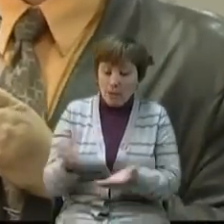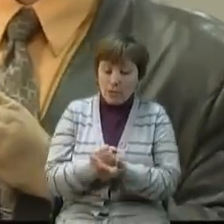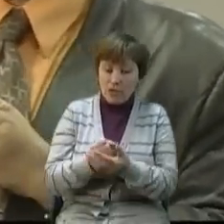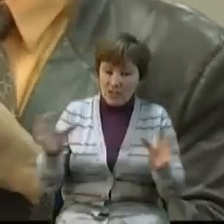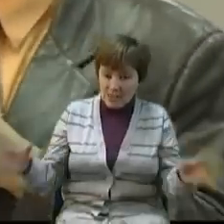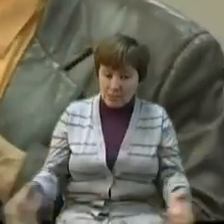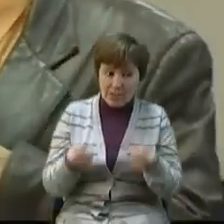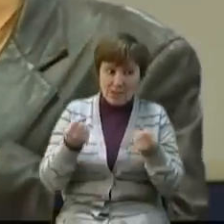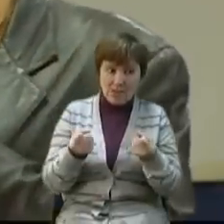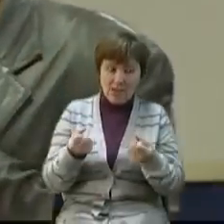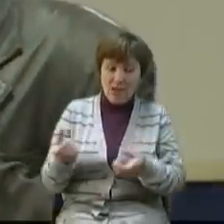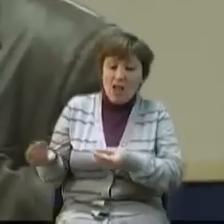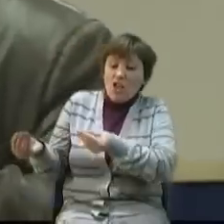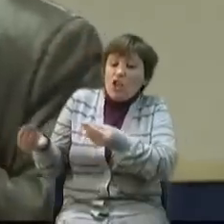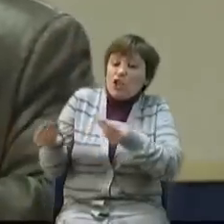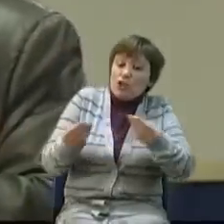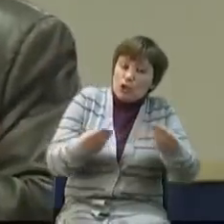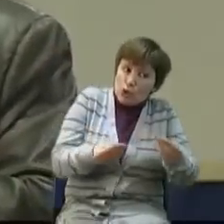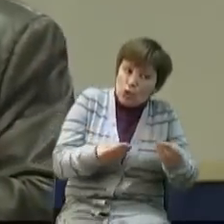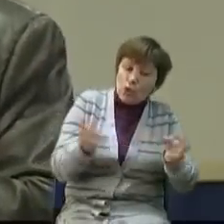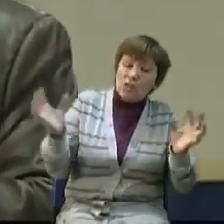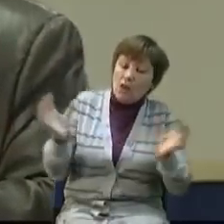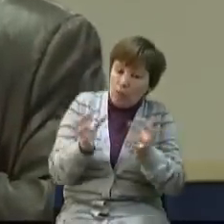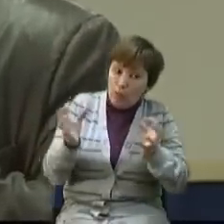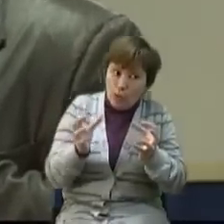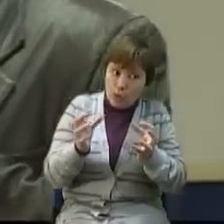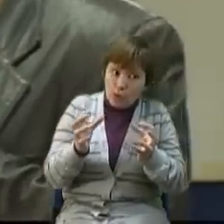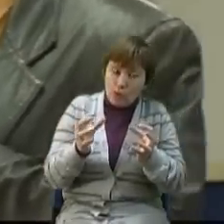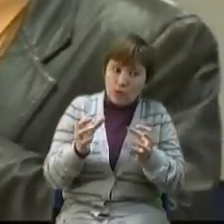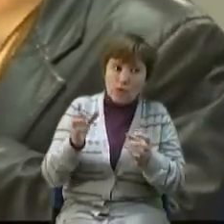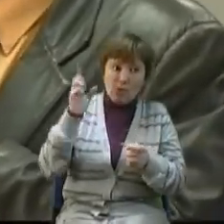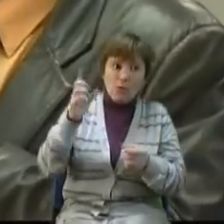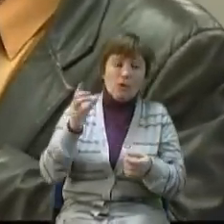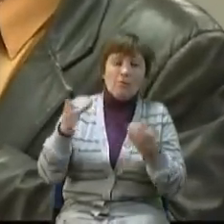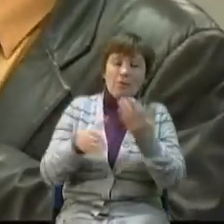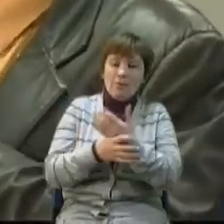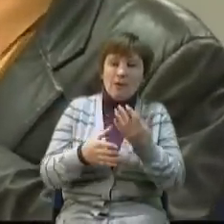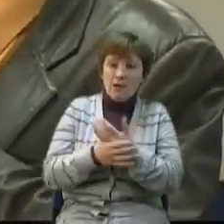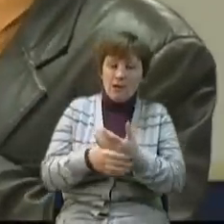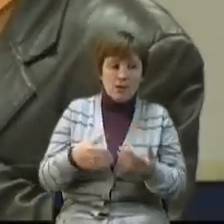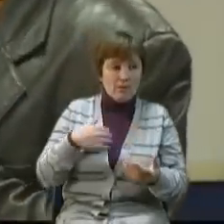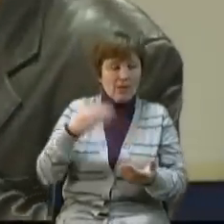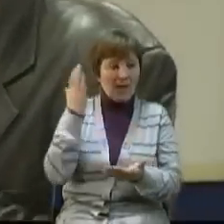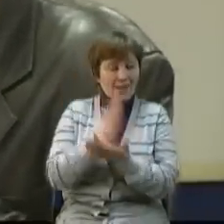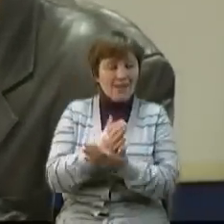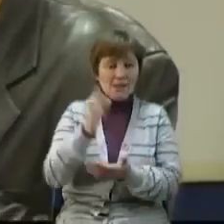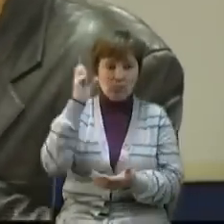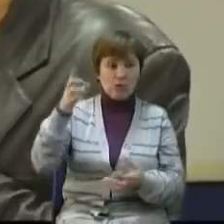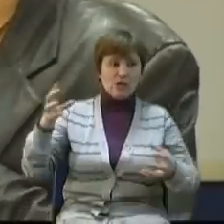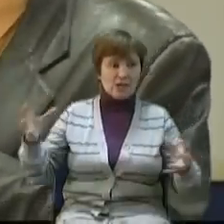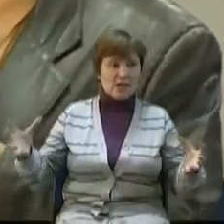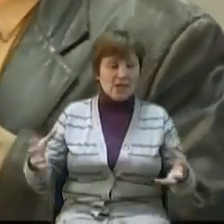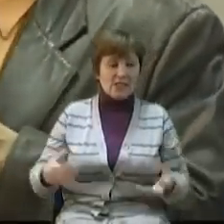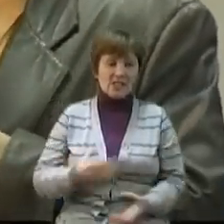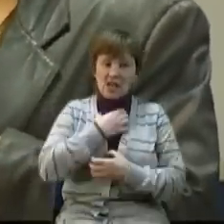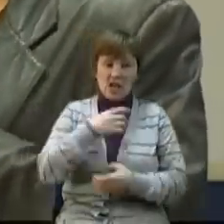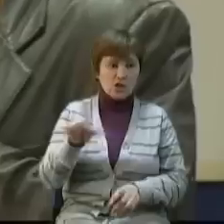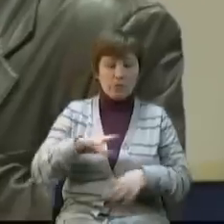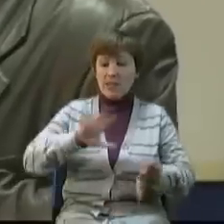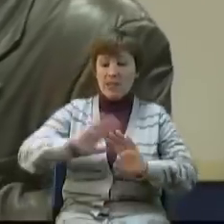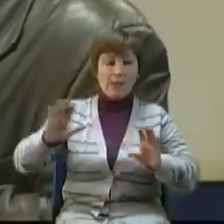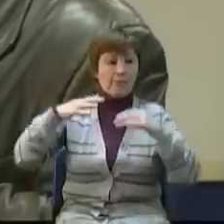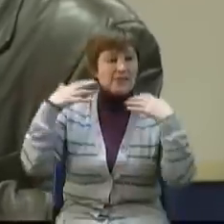забочусь, Бог помогает мне восстанавливаться, но я имею Божий страх, чтобы не потерять это спасение. И я